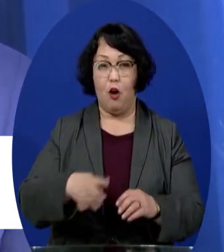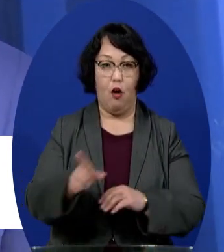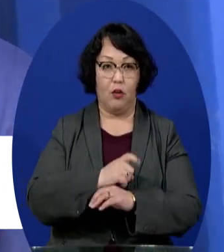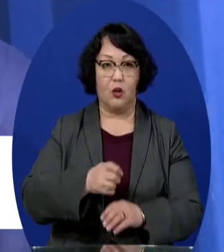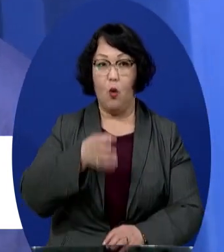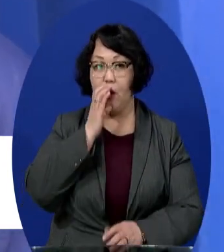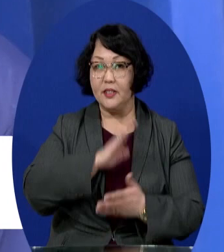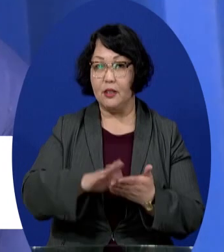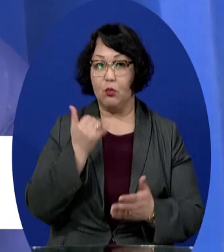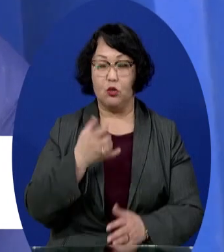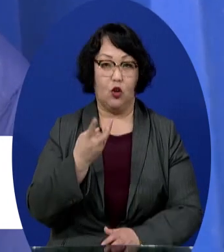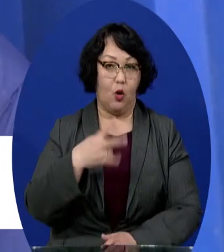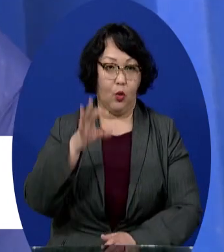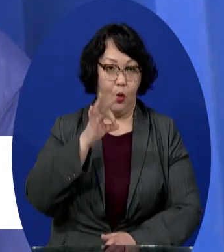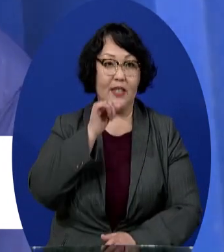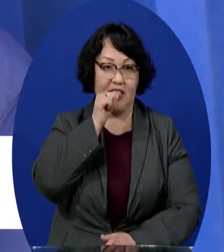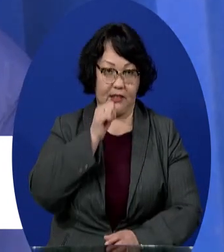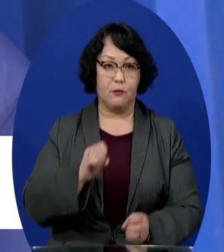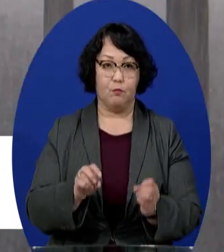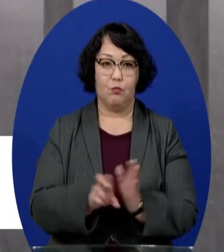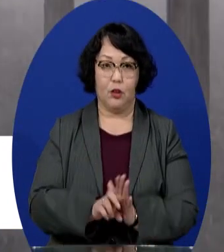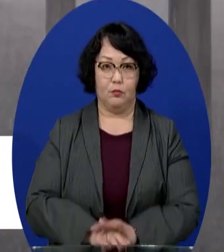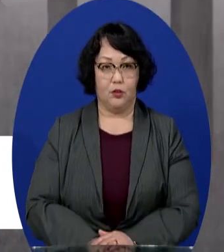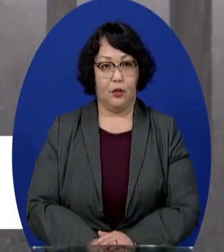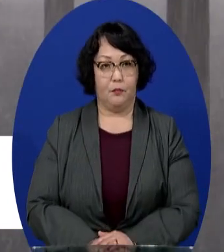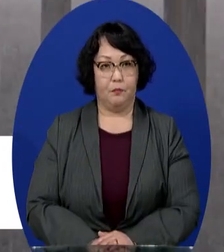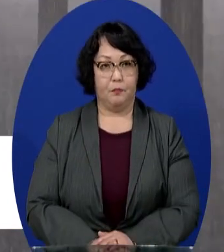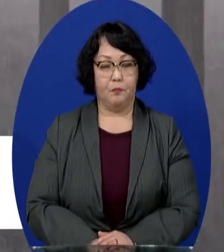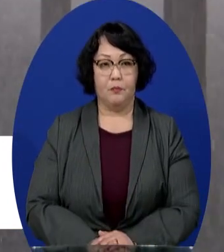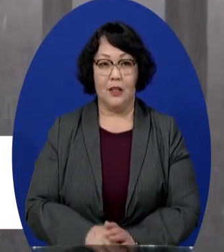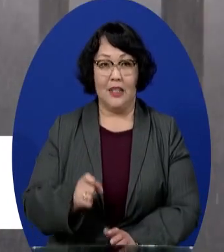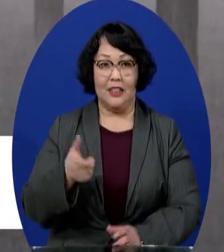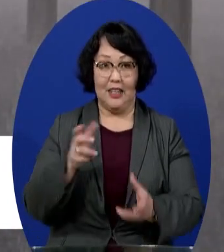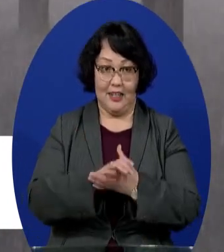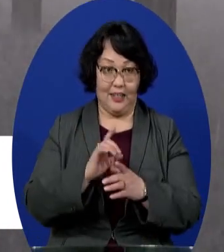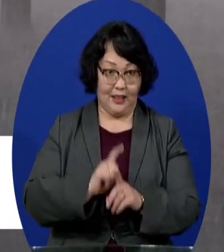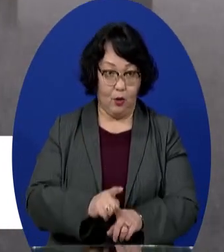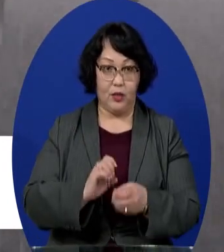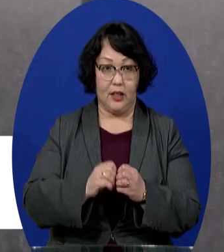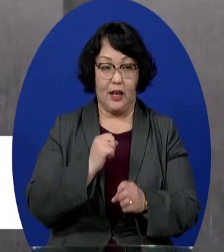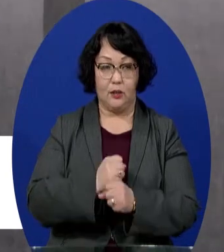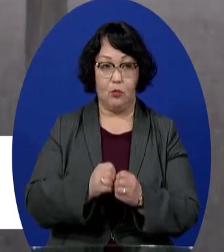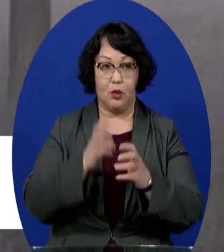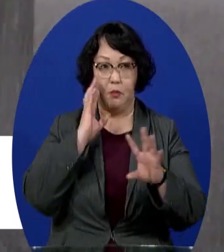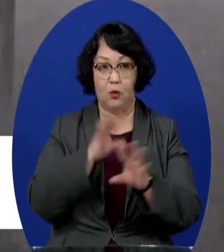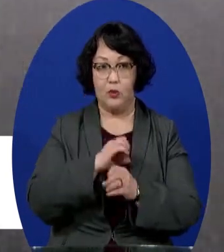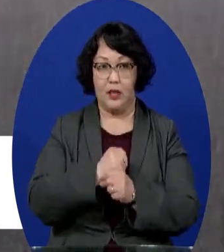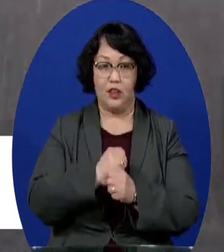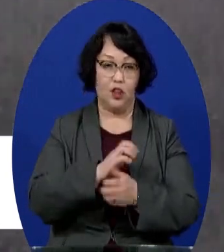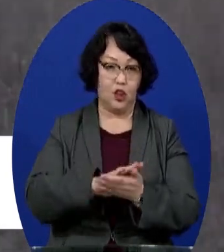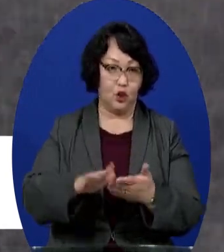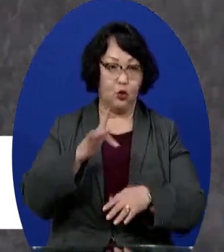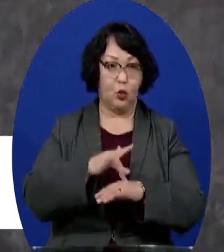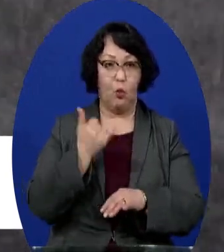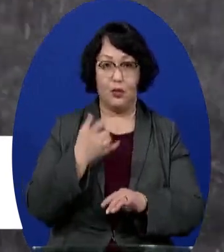усын 20 орчим хувь нь хэмнэгдэх ийм бүрэн боломжтой юм а. Компакт гэрээний дагуу хийгдэх бас нэг бүтээн байгуулалт бол шин төв